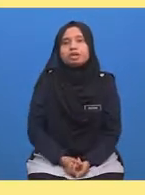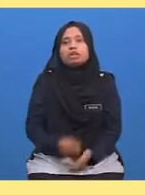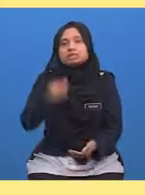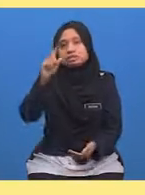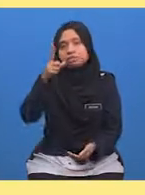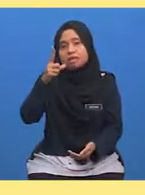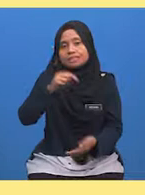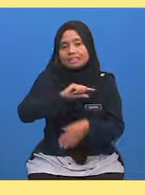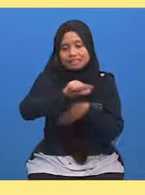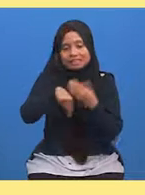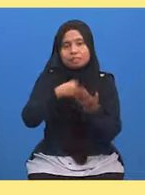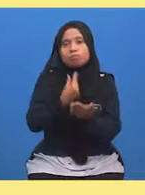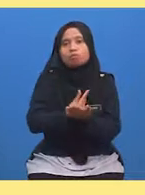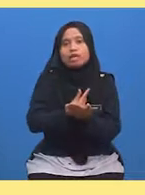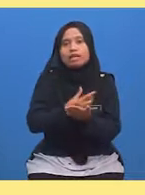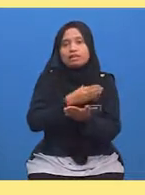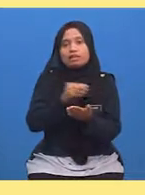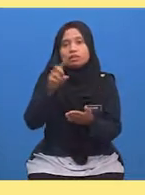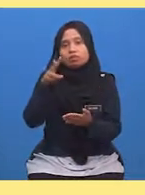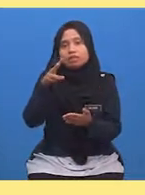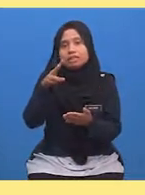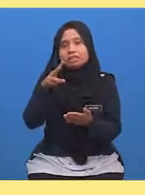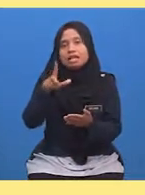kesebelas, kesimpulan. Serta yang kedua belas